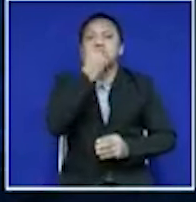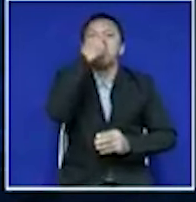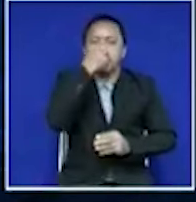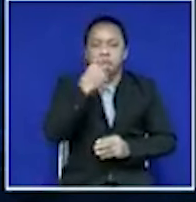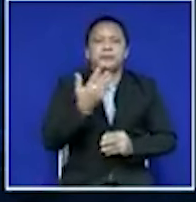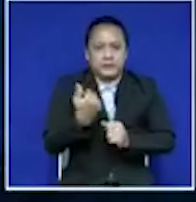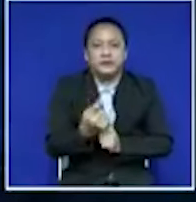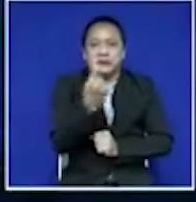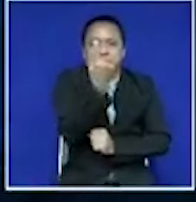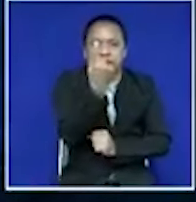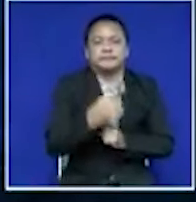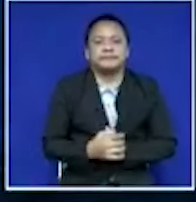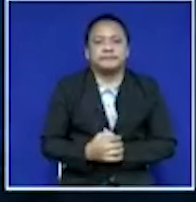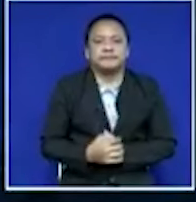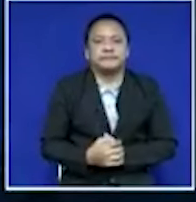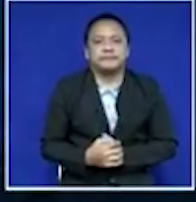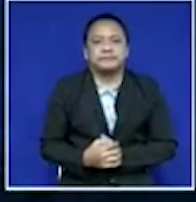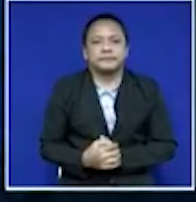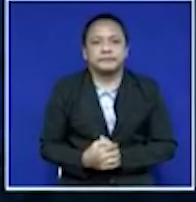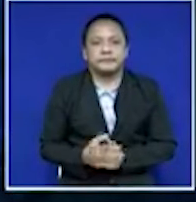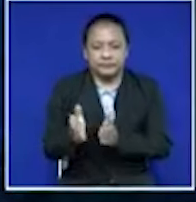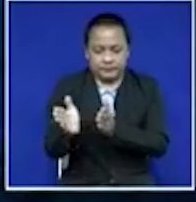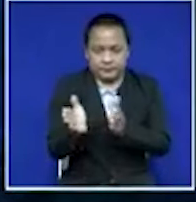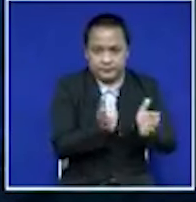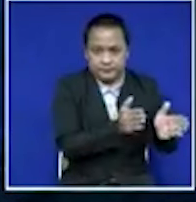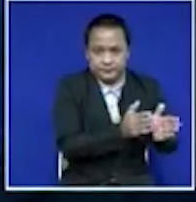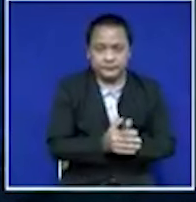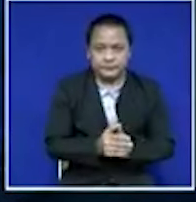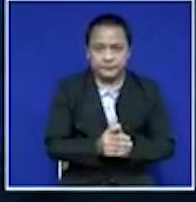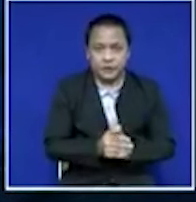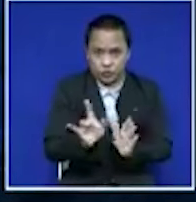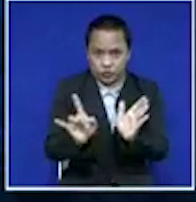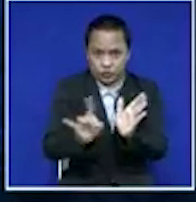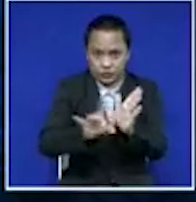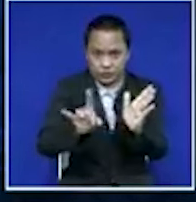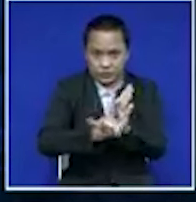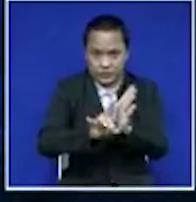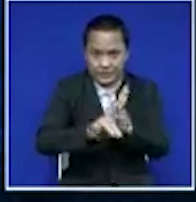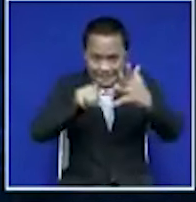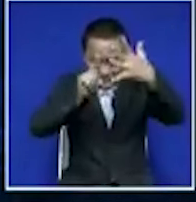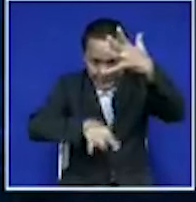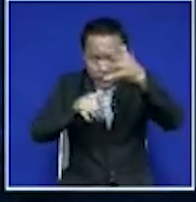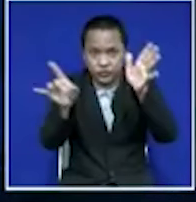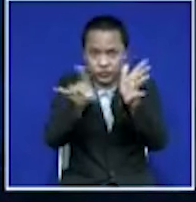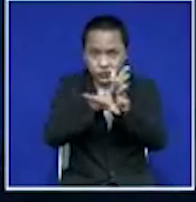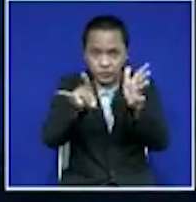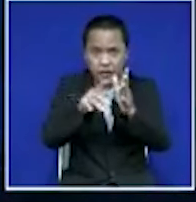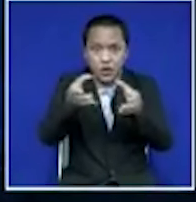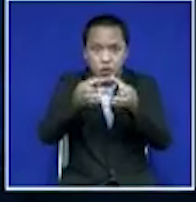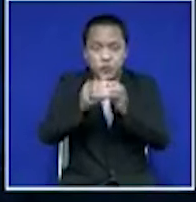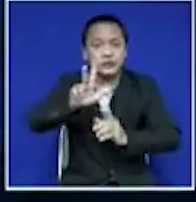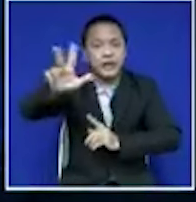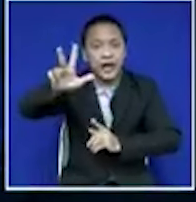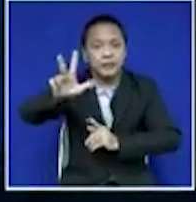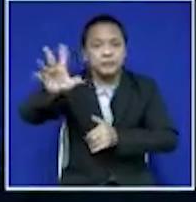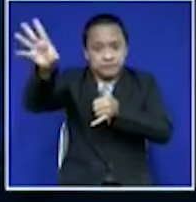ายใจ1รายนะครับมาดูว่าอ๋อแล้วก็สุดท้ายที่เห็นแถวร่างสุดคือกลุ่มที่3คือ